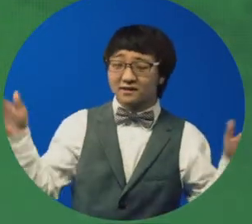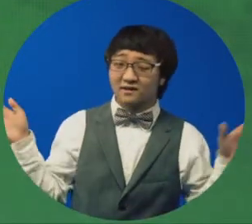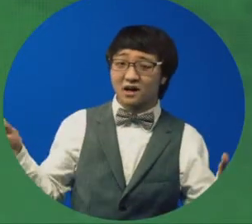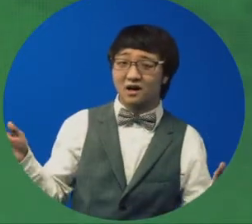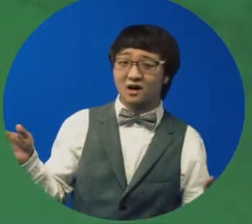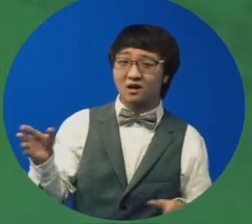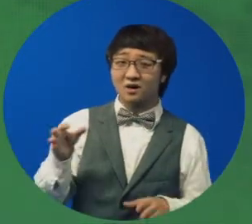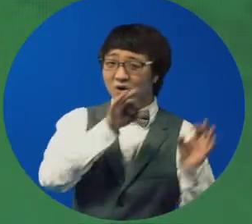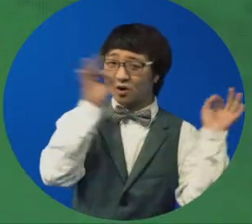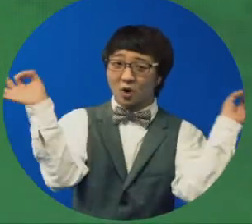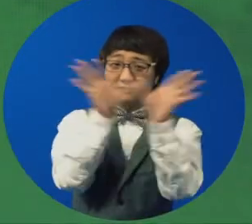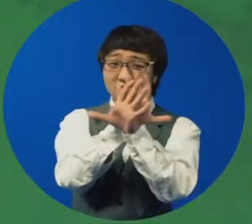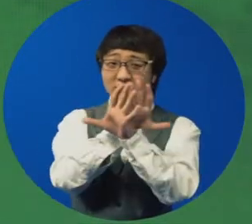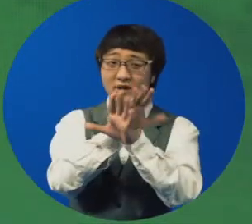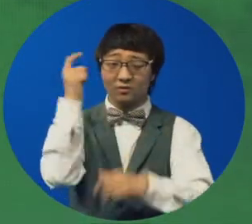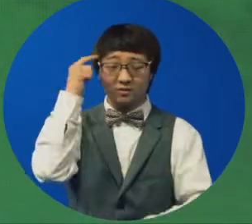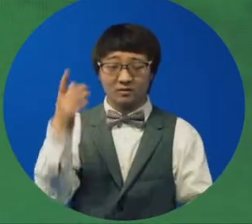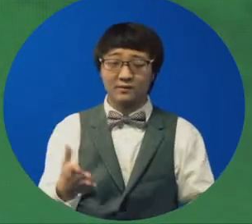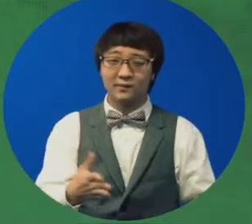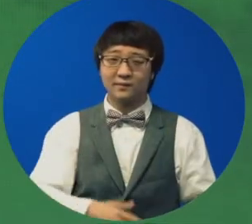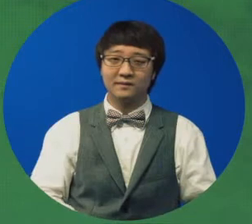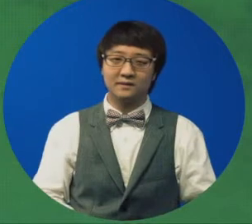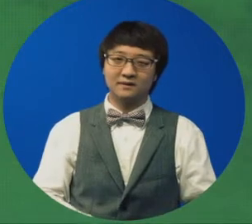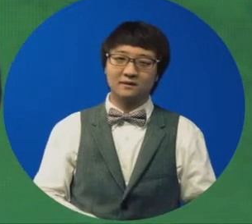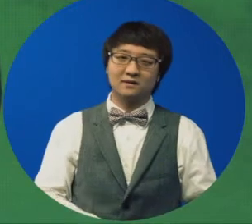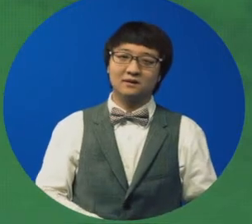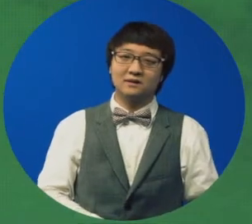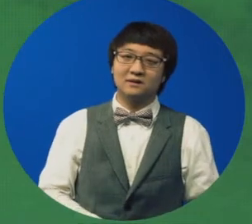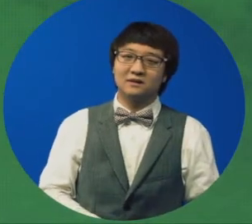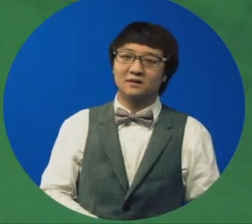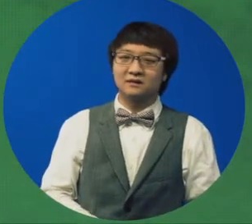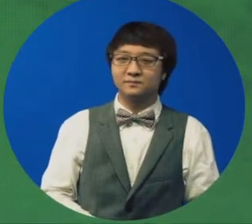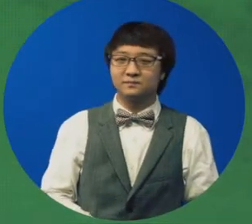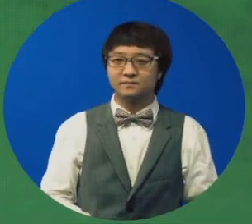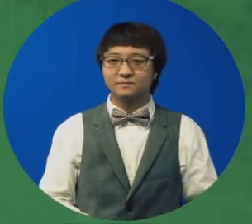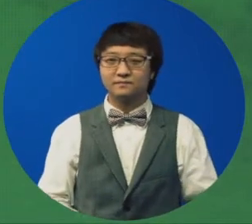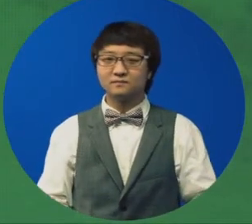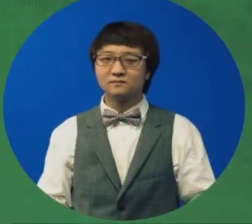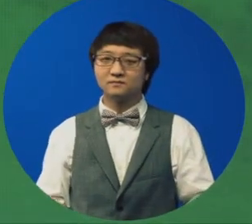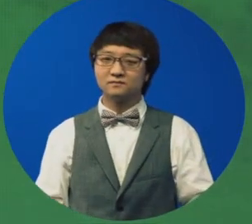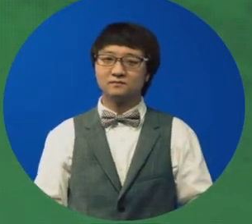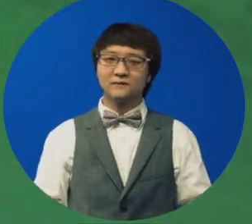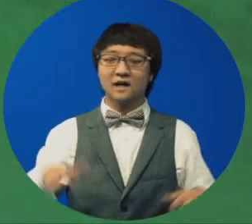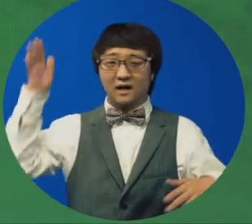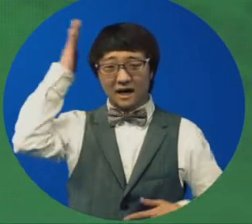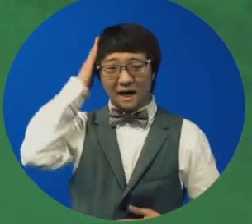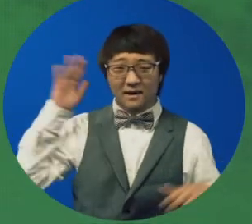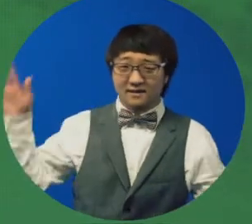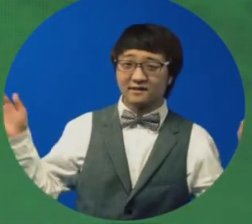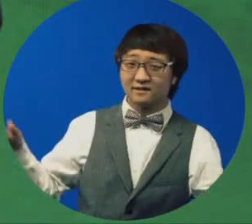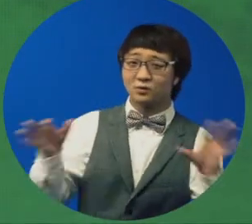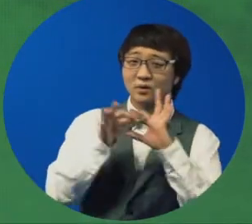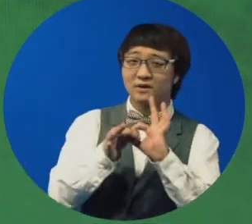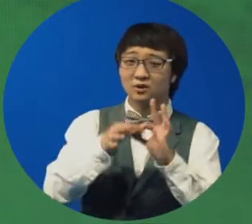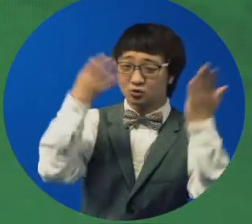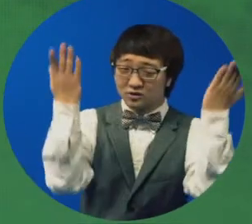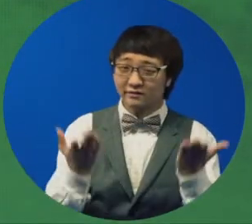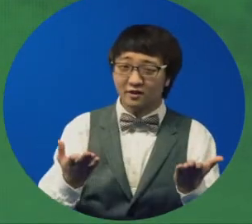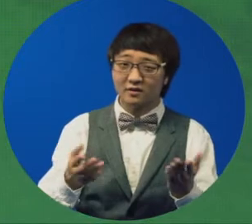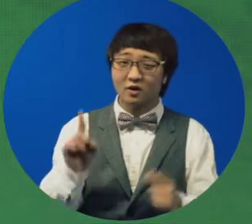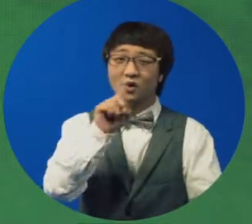주세요. 이것을 구하는 것을 우리들이 믿음이라고 생각합니다. 아닙니다. 까마귀를 통해서 주셨던 그 어떤